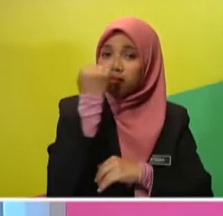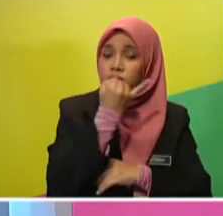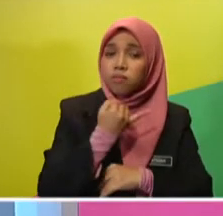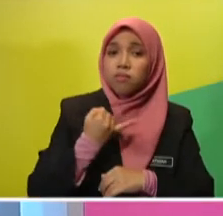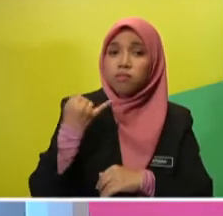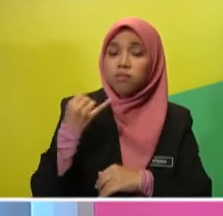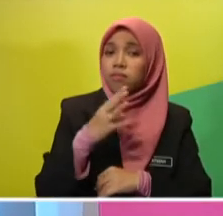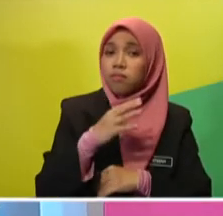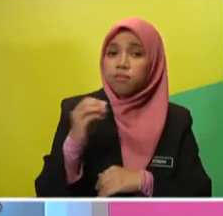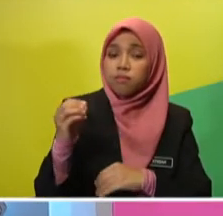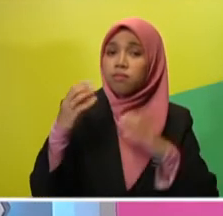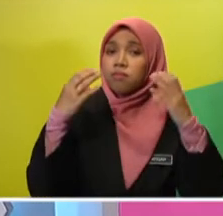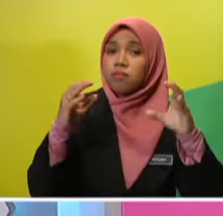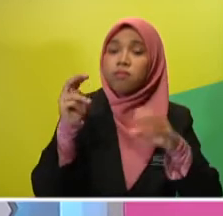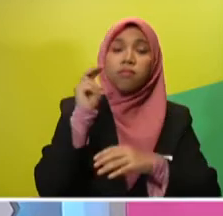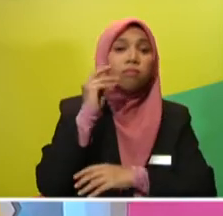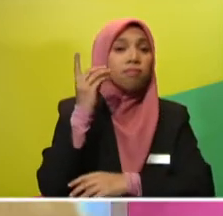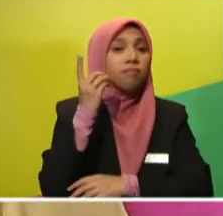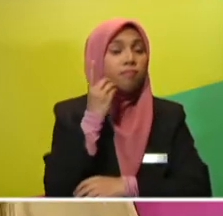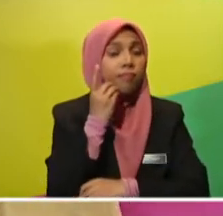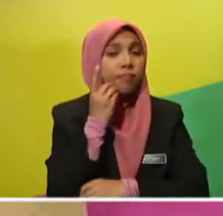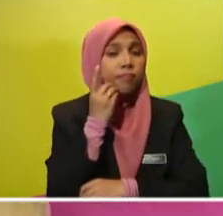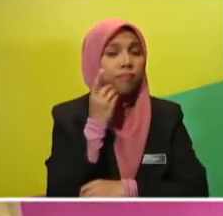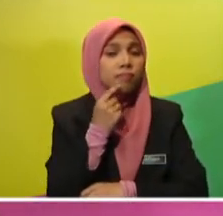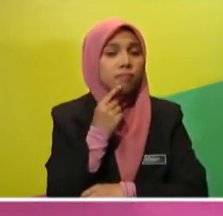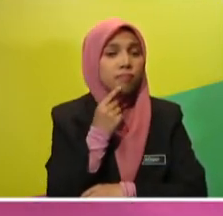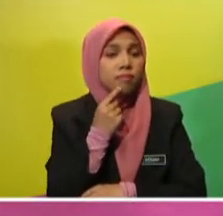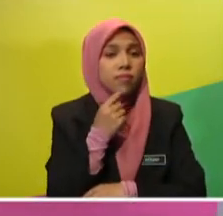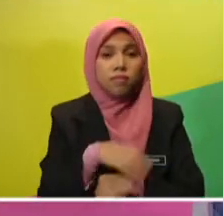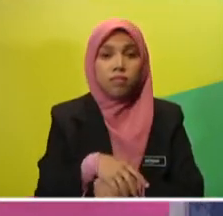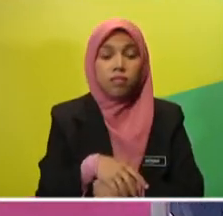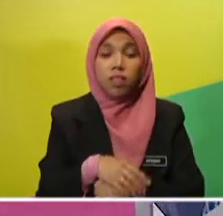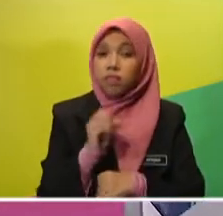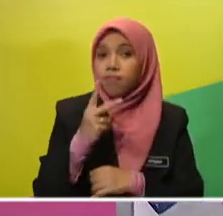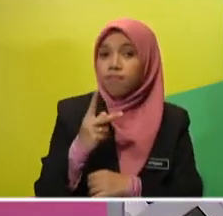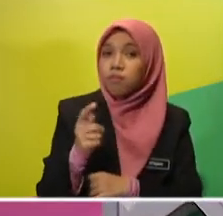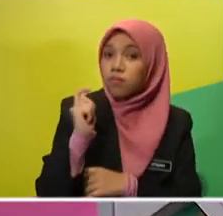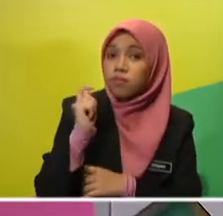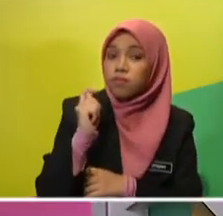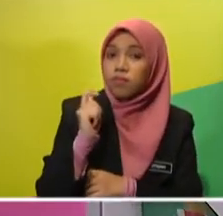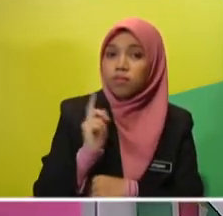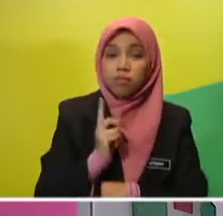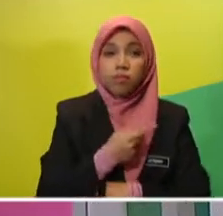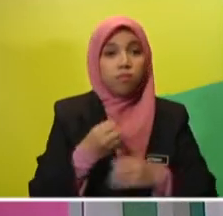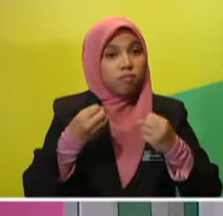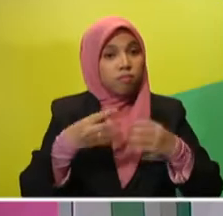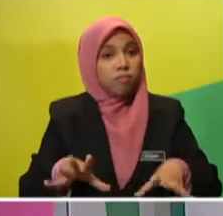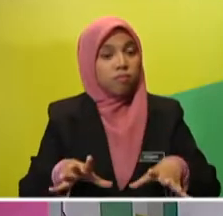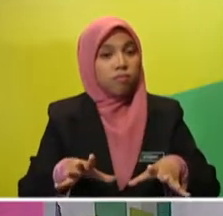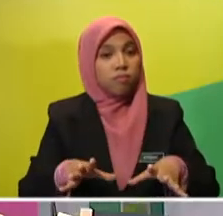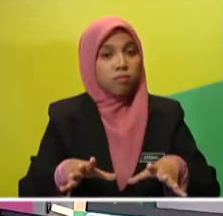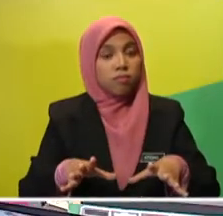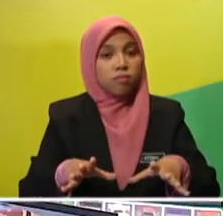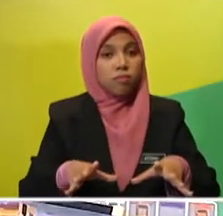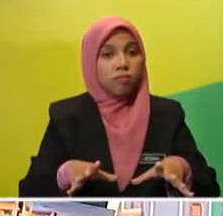juga Cikgu Nadia. Okey, begini cikgu. Tadi kita dah berjalan selangkah setengah langkah